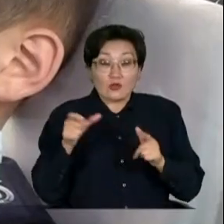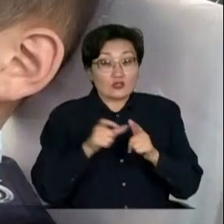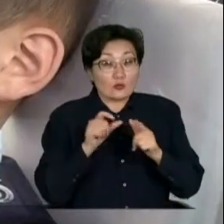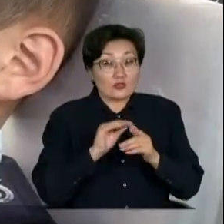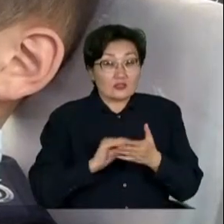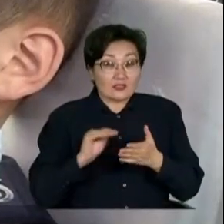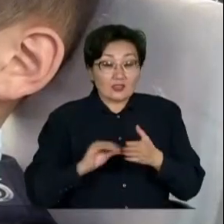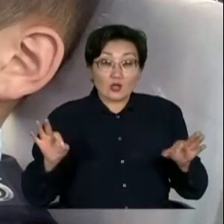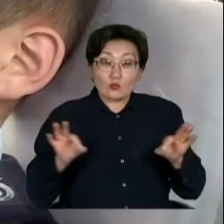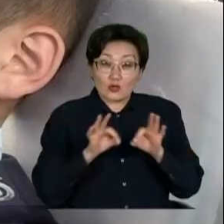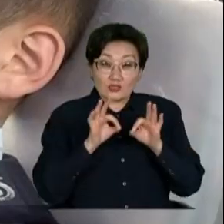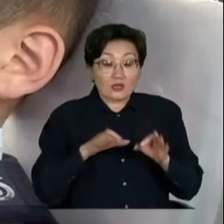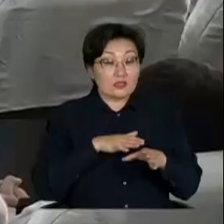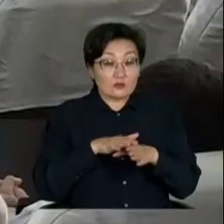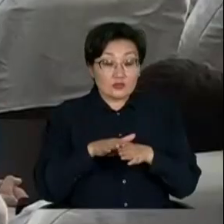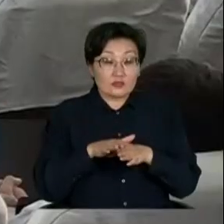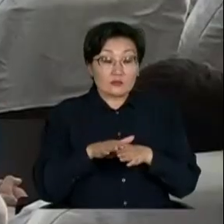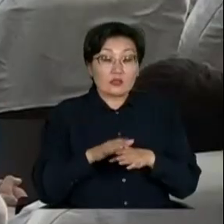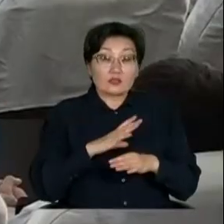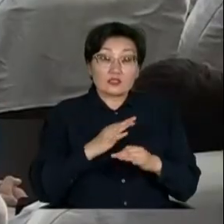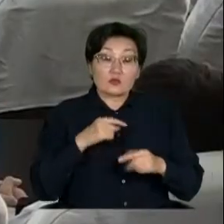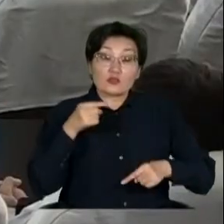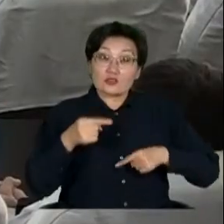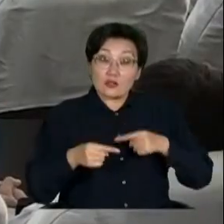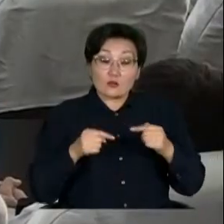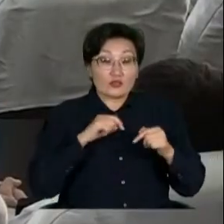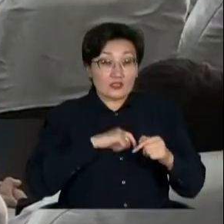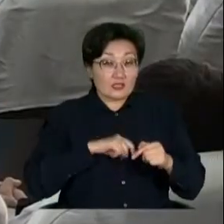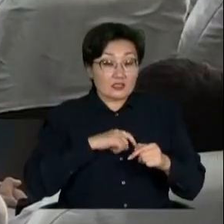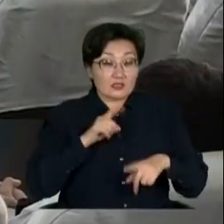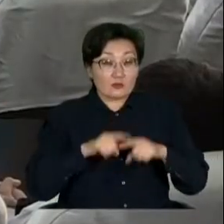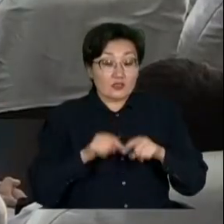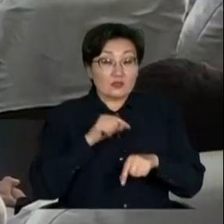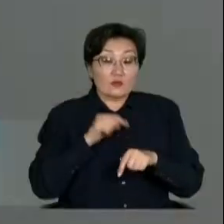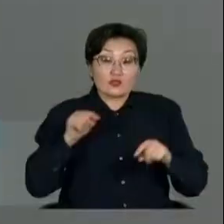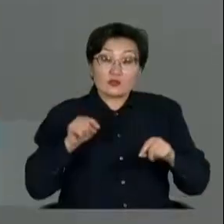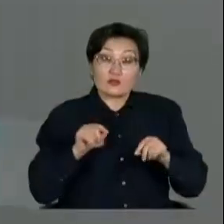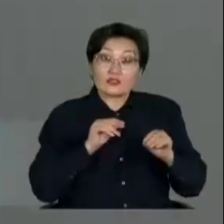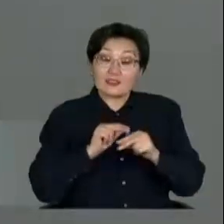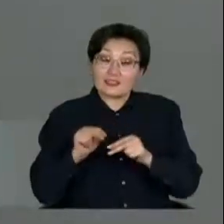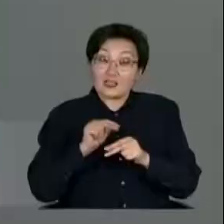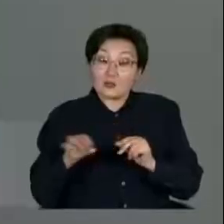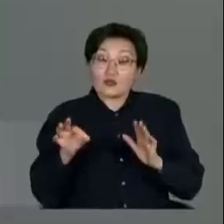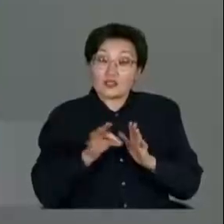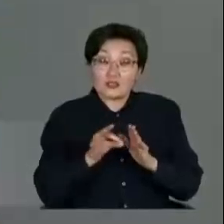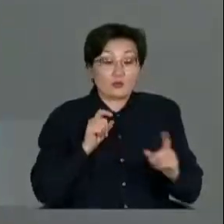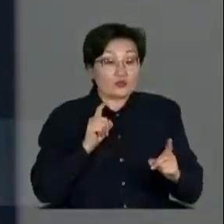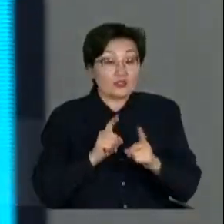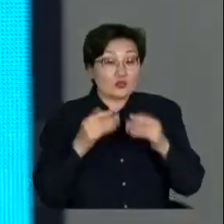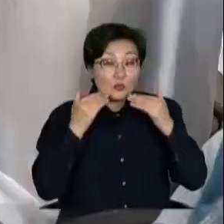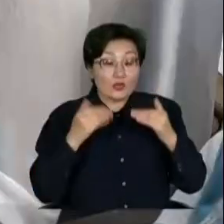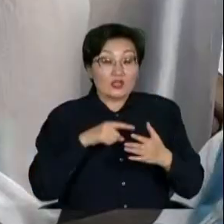жазылған әндерді шырқады. Өскелең ұрпақтың бойында патриоттық сезімді қалыптастыруды мақсат тұтқан кездесу